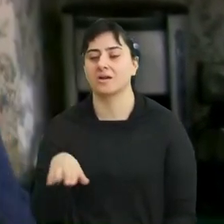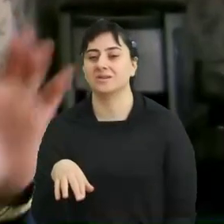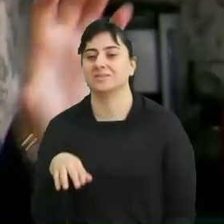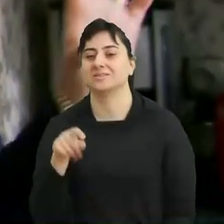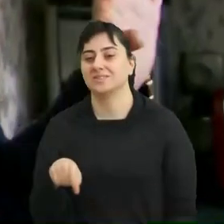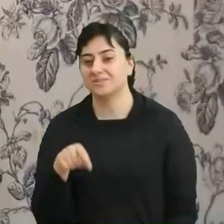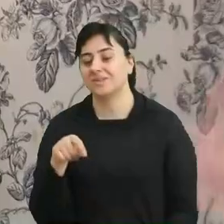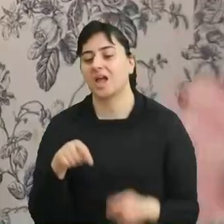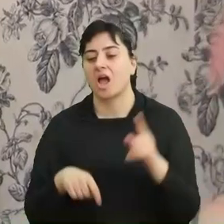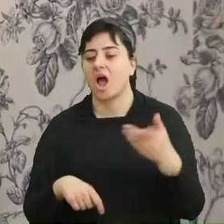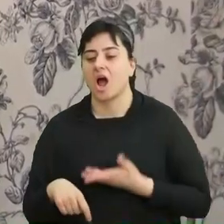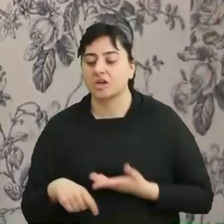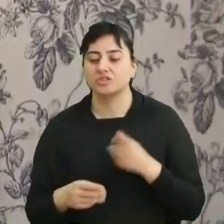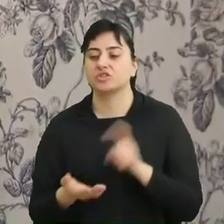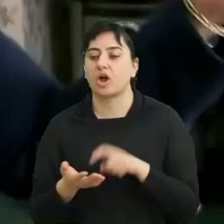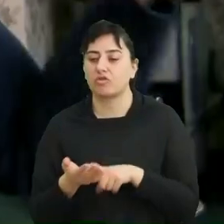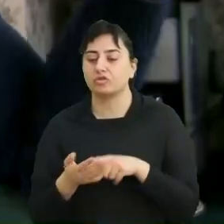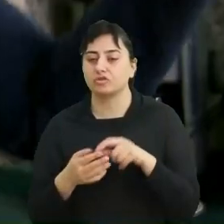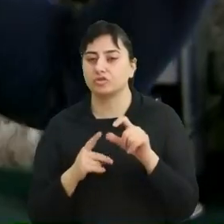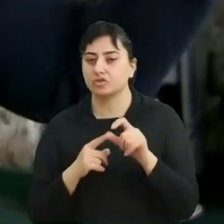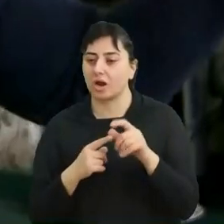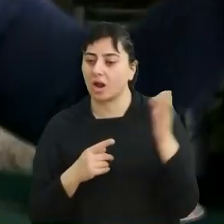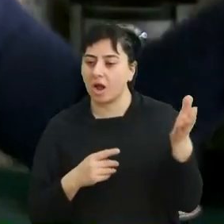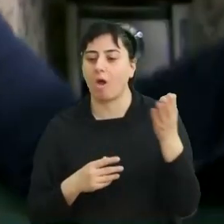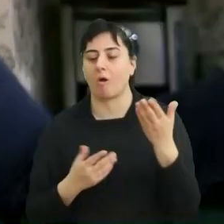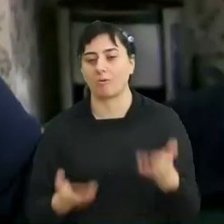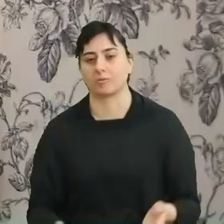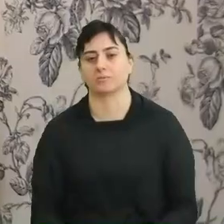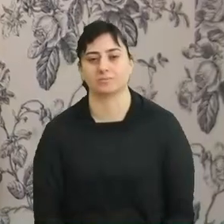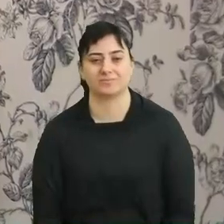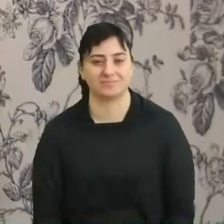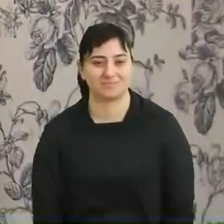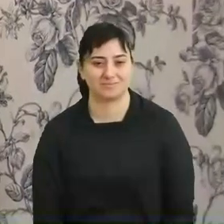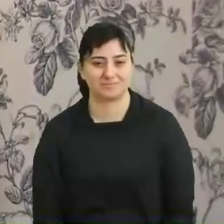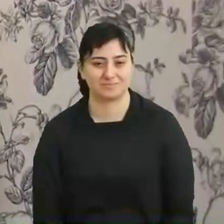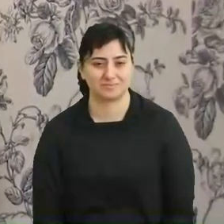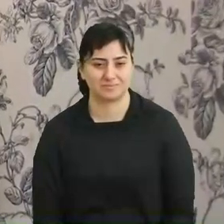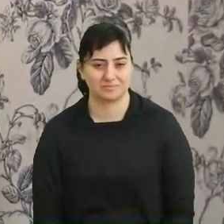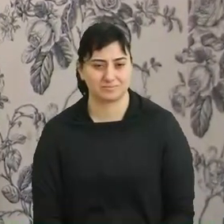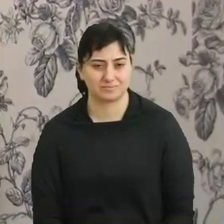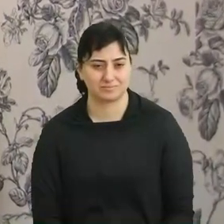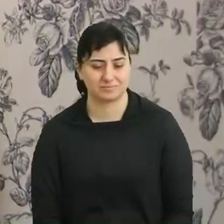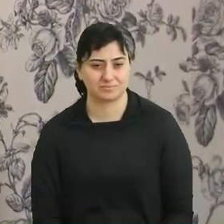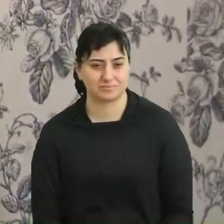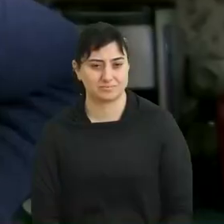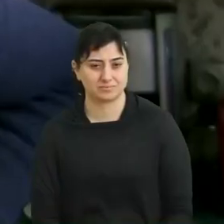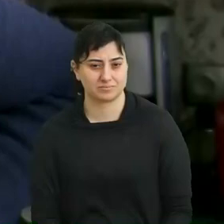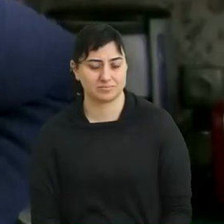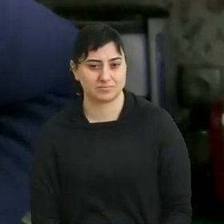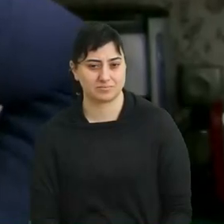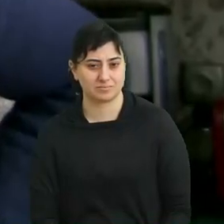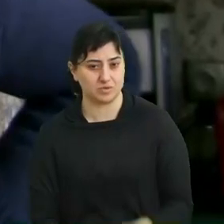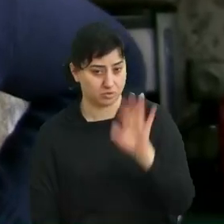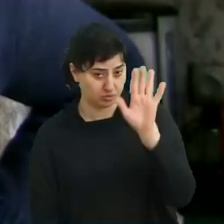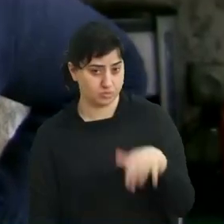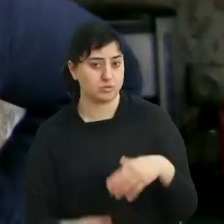Ha, aç tavuk Şükrü Efendi'nin buğday ambarına hoş geldiniz. Vallahi sen de domates bir kadınsın. Yani